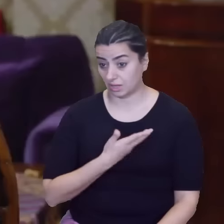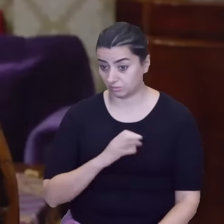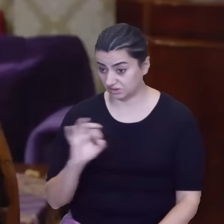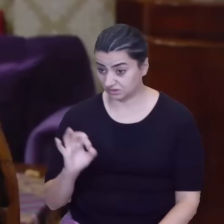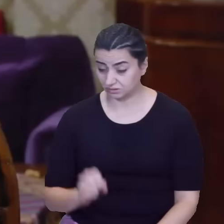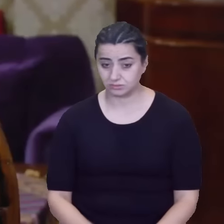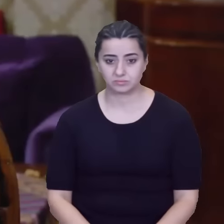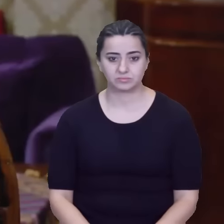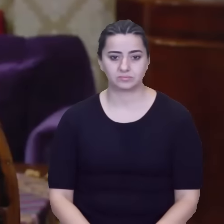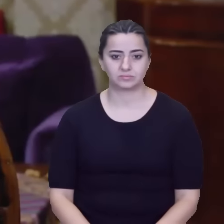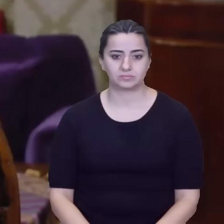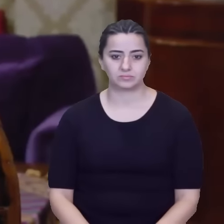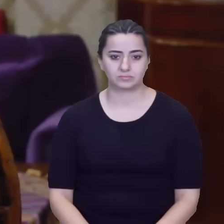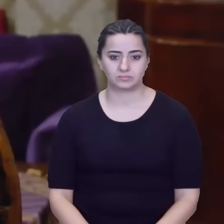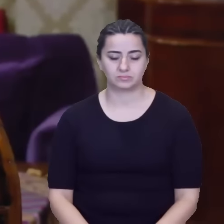Ekmeksiz.